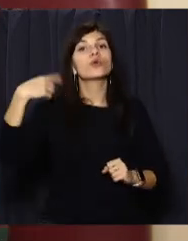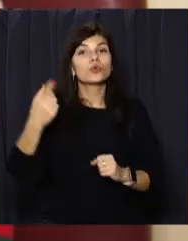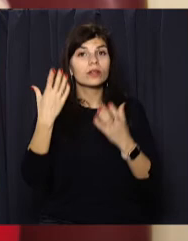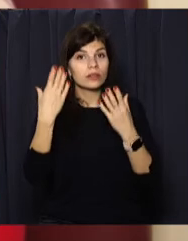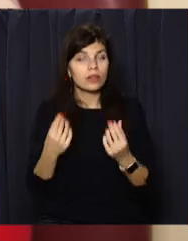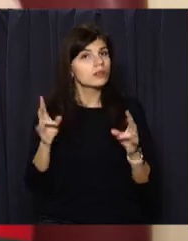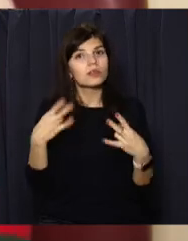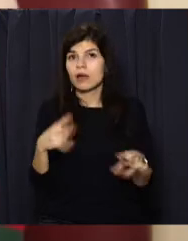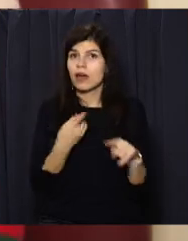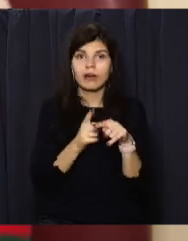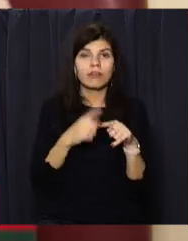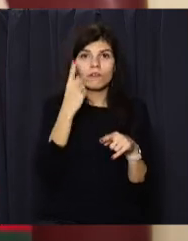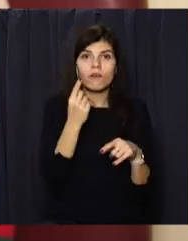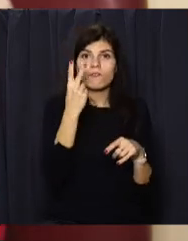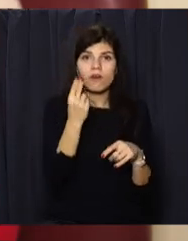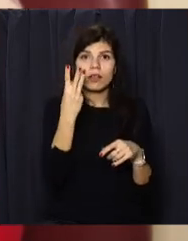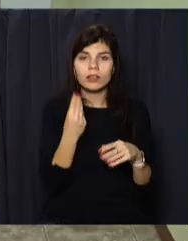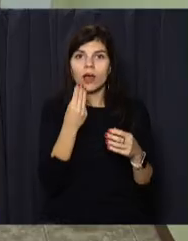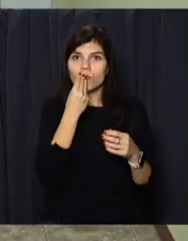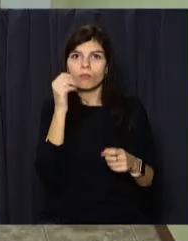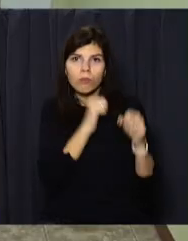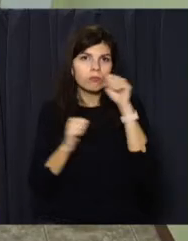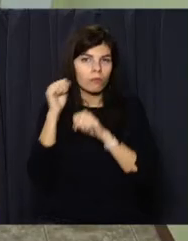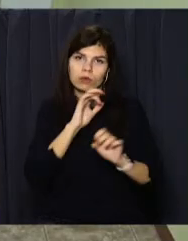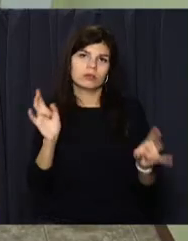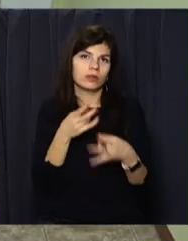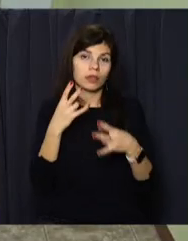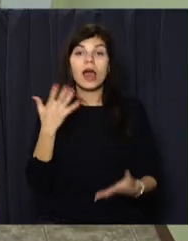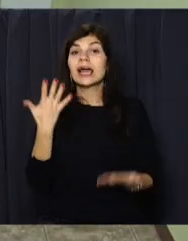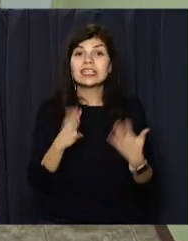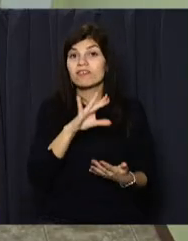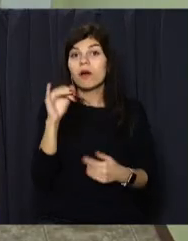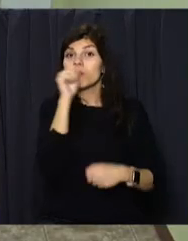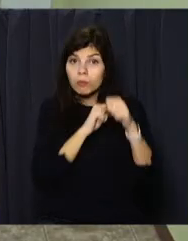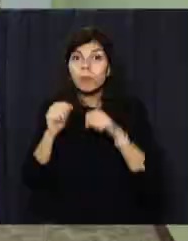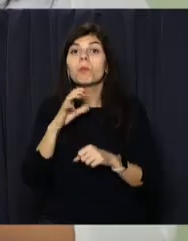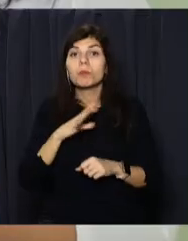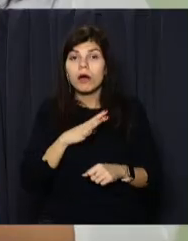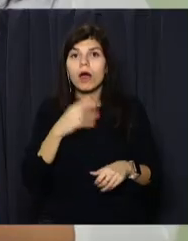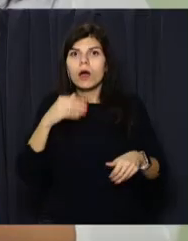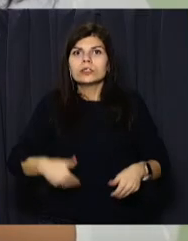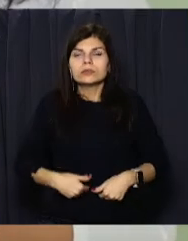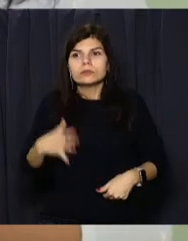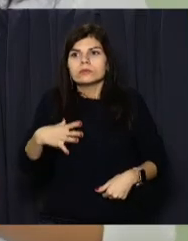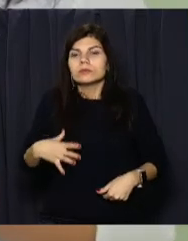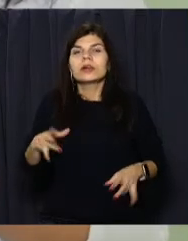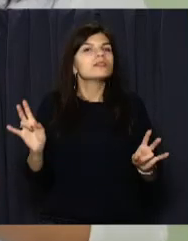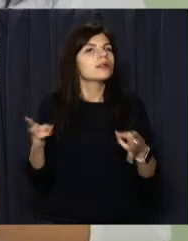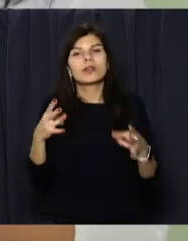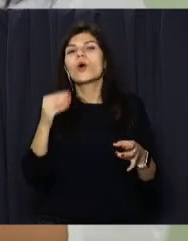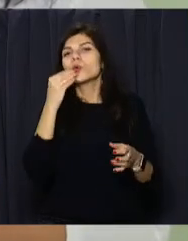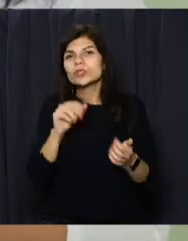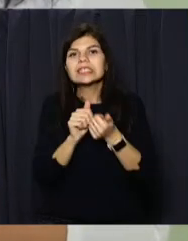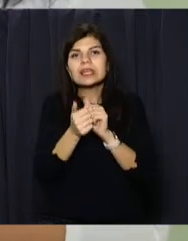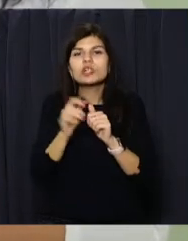не розтягувати це задоволення і далі йти. Якщо ви вже й переїли, не потрібно після цього голодувати, зазначають лікарі. Краще